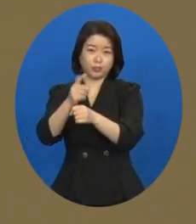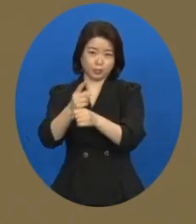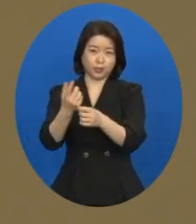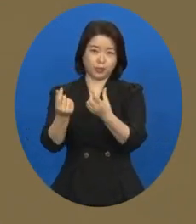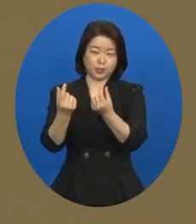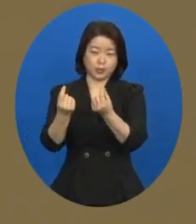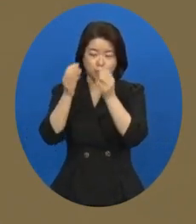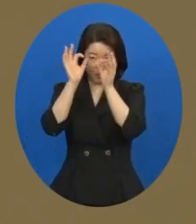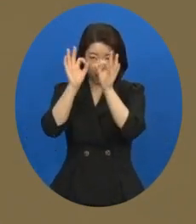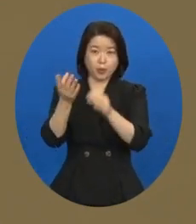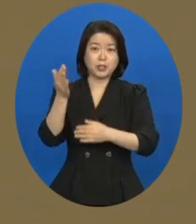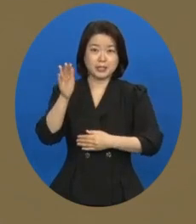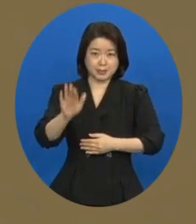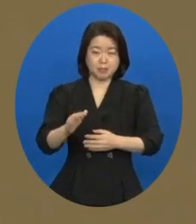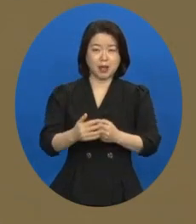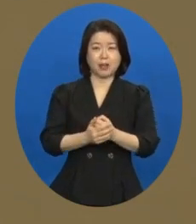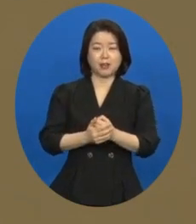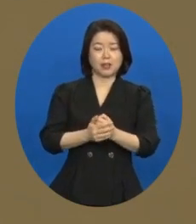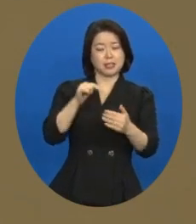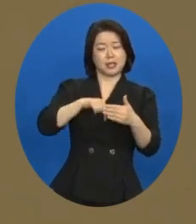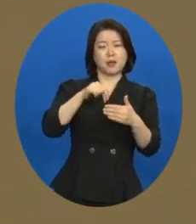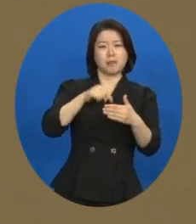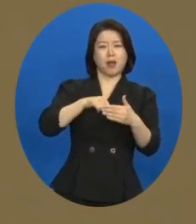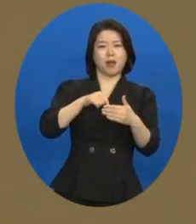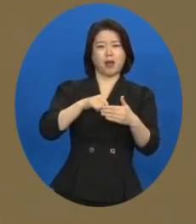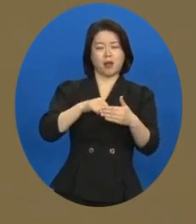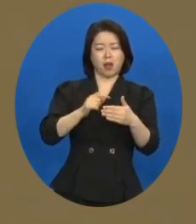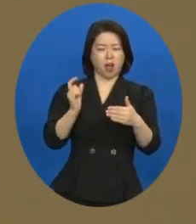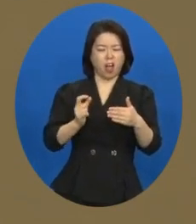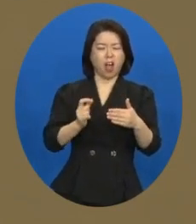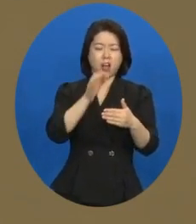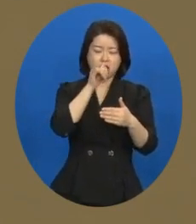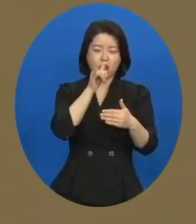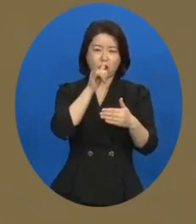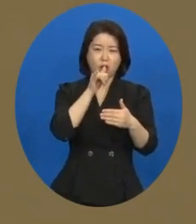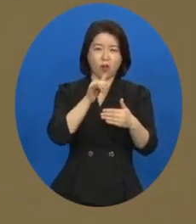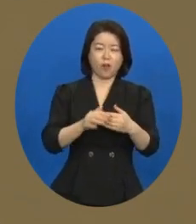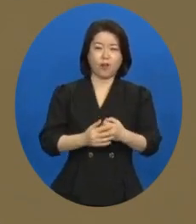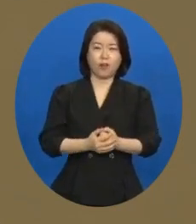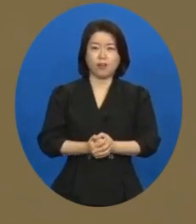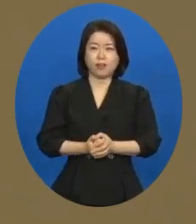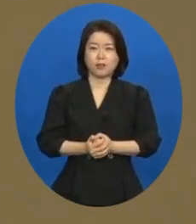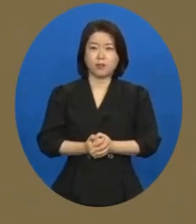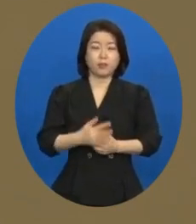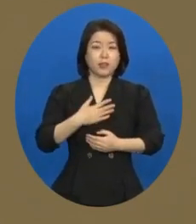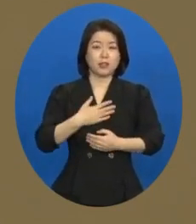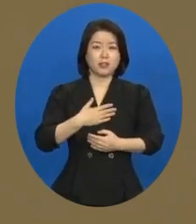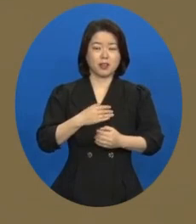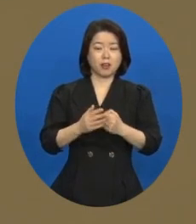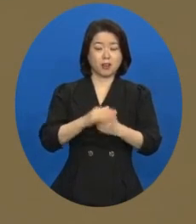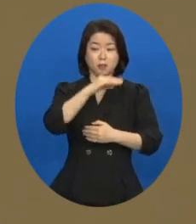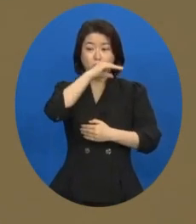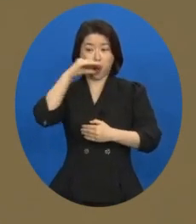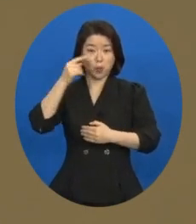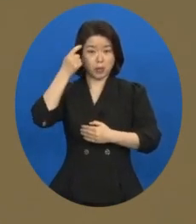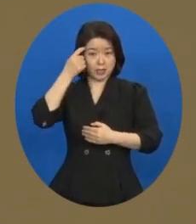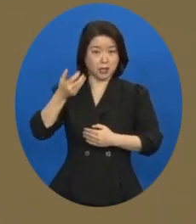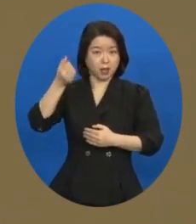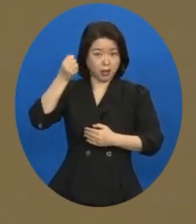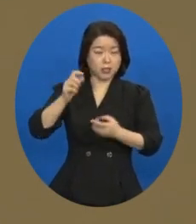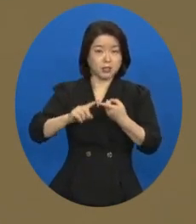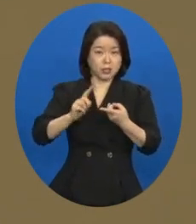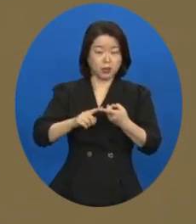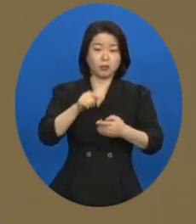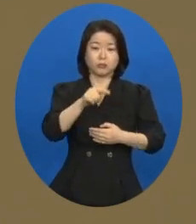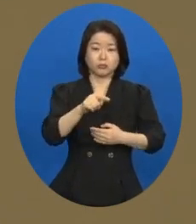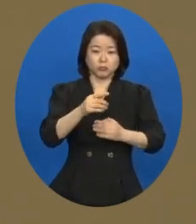사람처럼 보였지만 제 마음의 속은 대단히 굳어 있었습니다. 저는 제가 옳다고 생각하는 대로